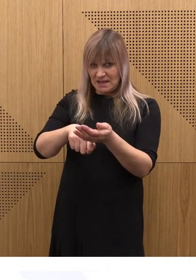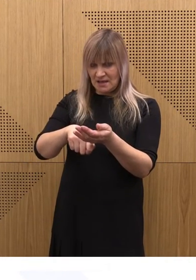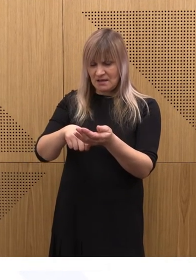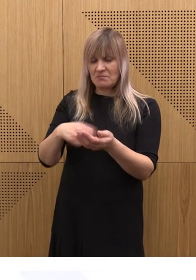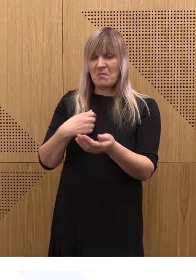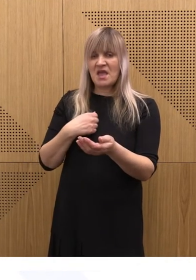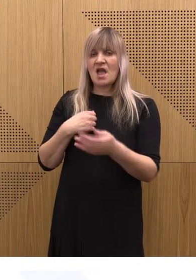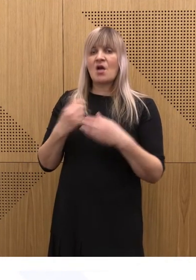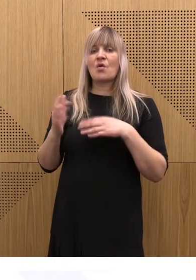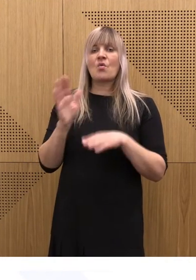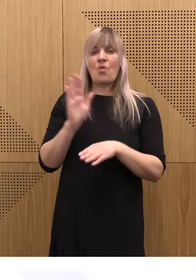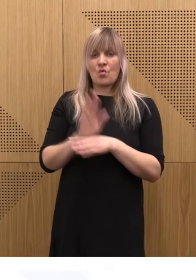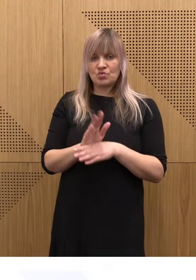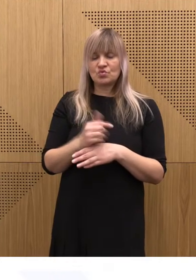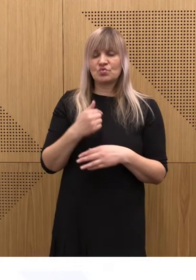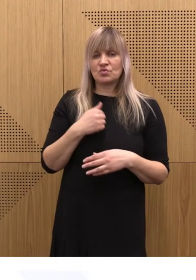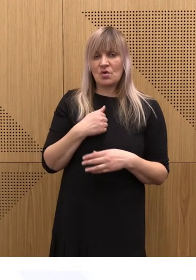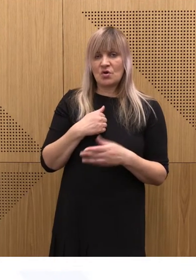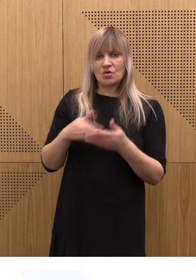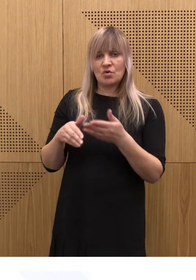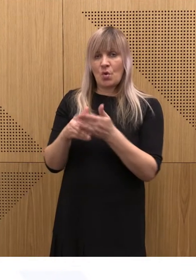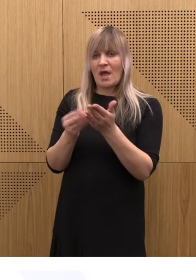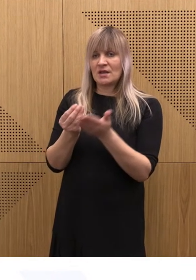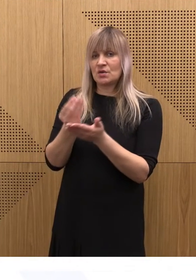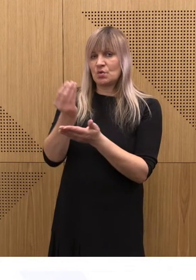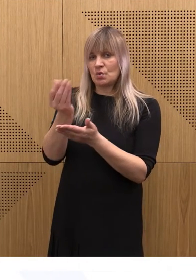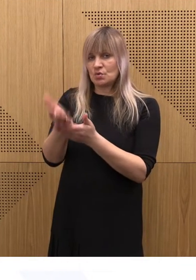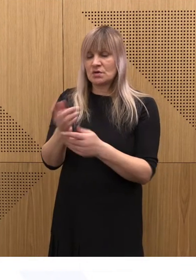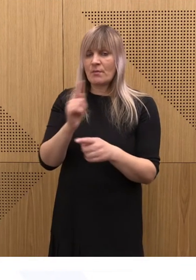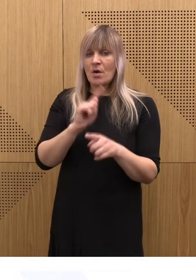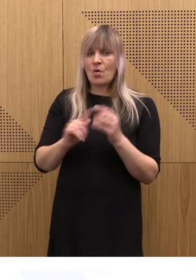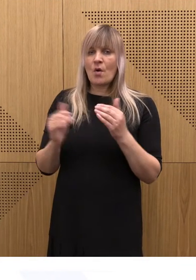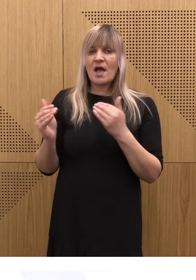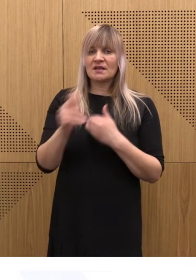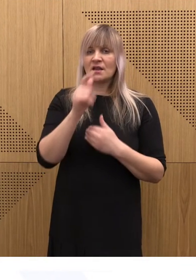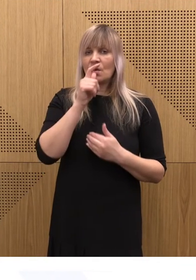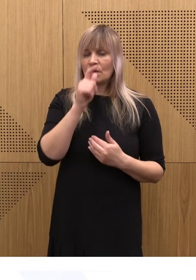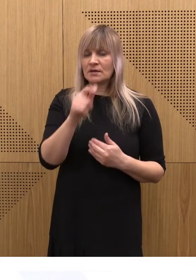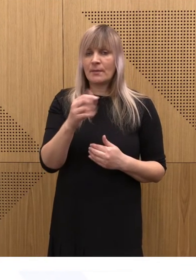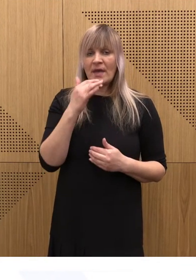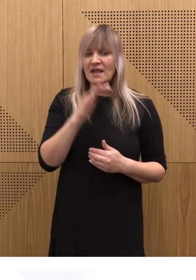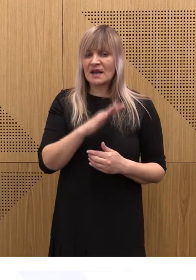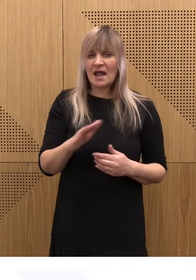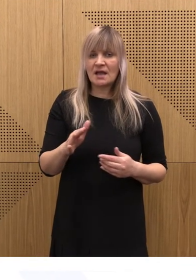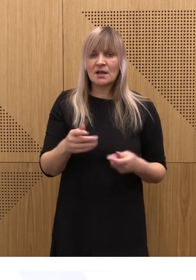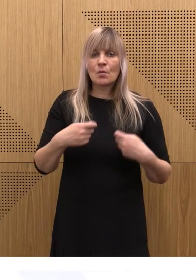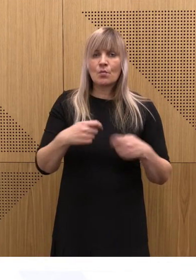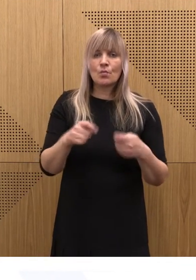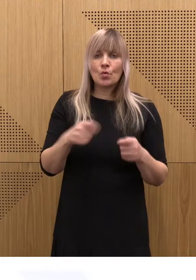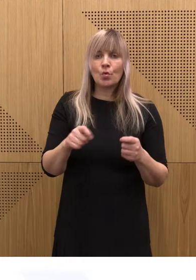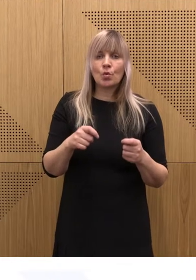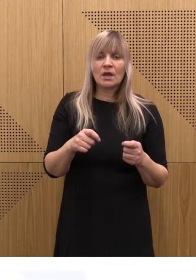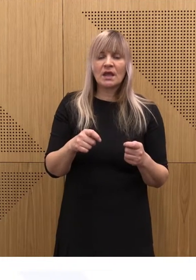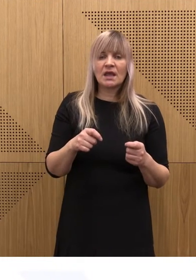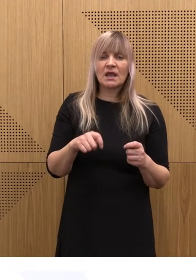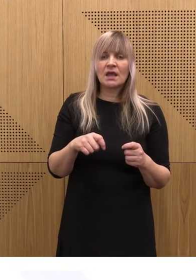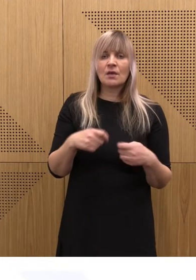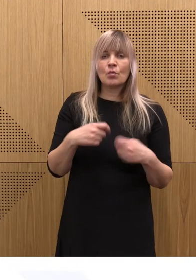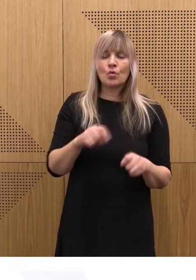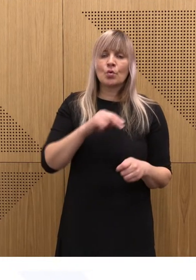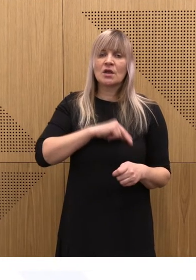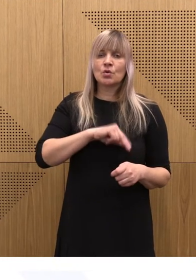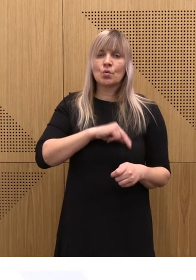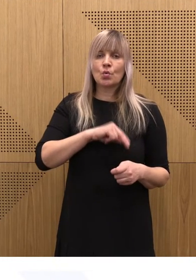ka kohustus mingisugune toetus talle tekitada. Noh, ma kohe etteruttavalt ütlen, me ei räägi siin mingisuguse müügi ära, ütleme siis